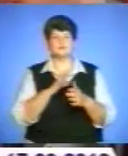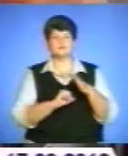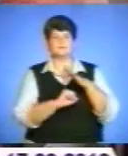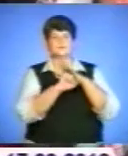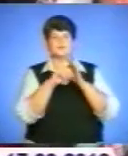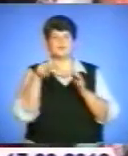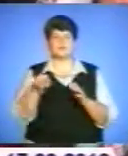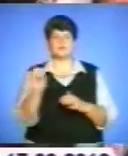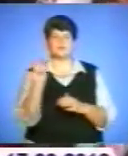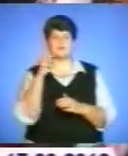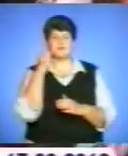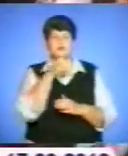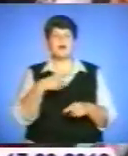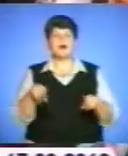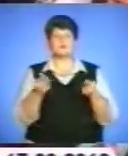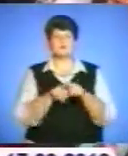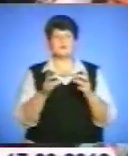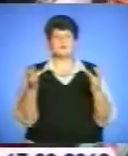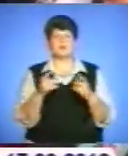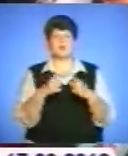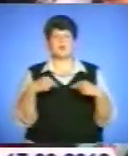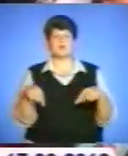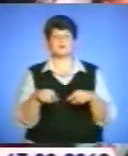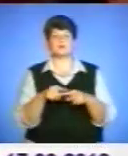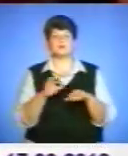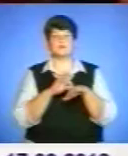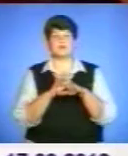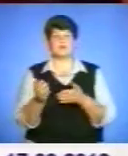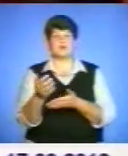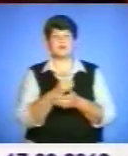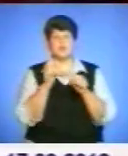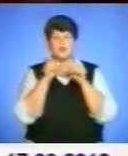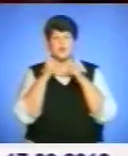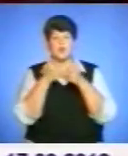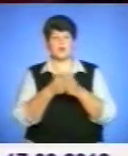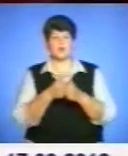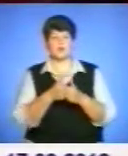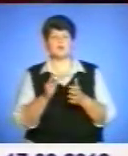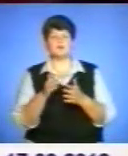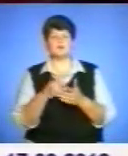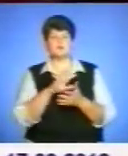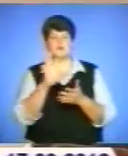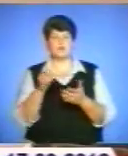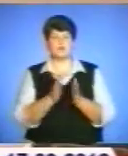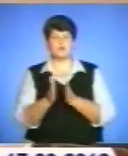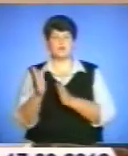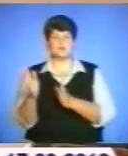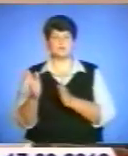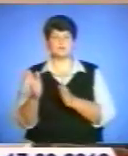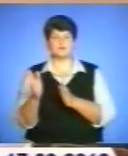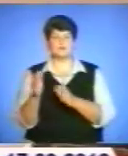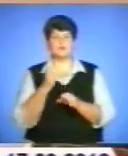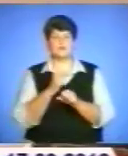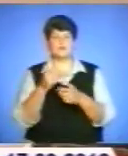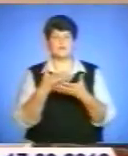року. А також потрібно організувати і провести збирання цукрових буряків на весь комплекс осінньополівих робіт. Озимий ріпак.